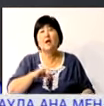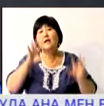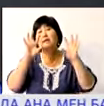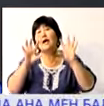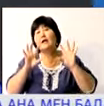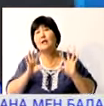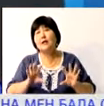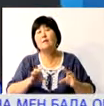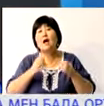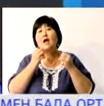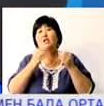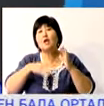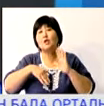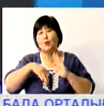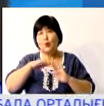заңнаманы жақсартуға,